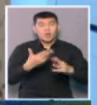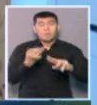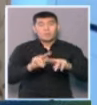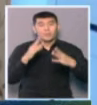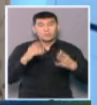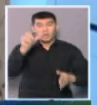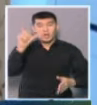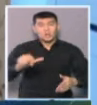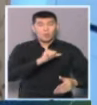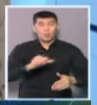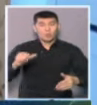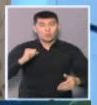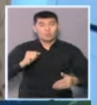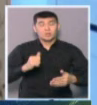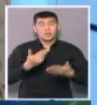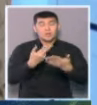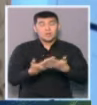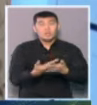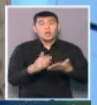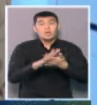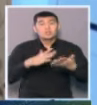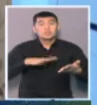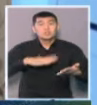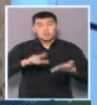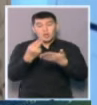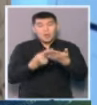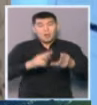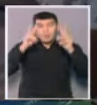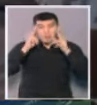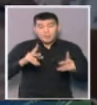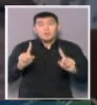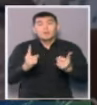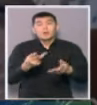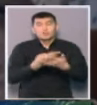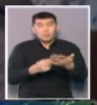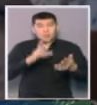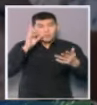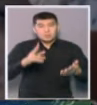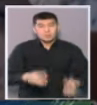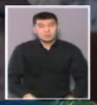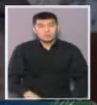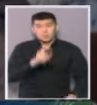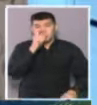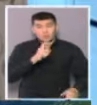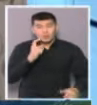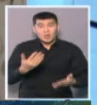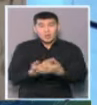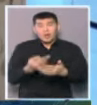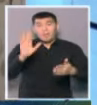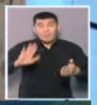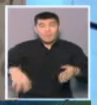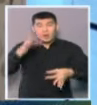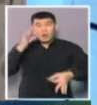кісі өзінің бұл қағаздарға не үшін қол қойғанын білмейтін, мен білмеймін деп сол кезде біліп отыр. Апелляциялық шағым беруге